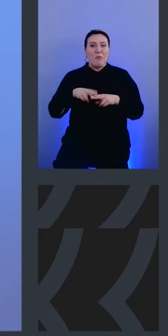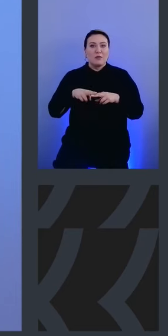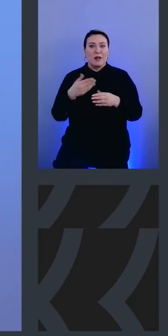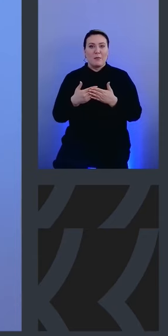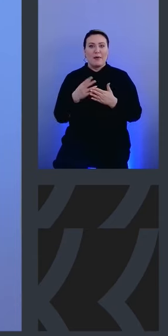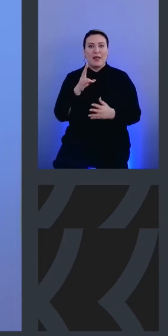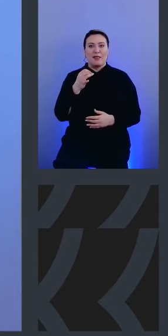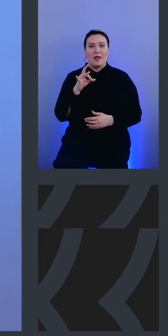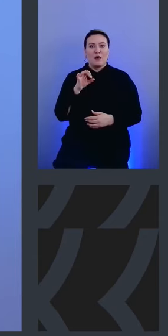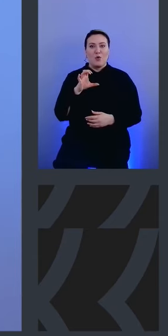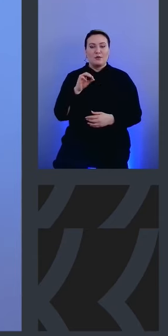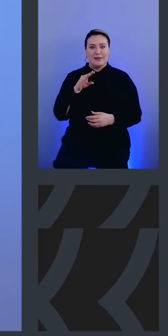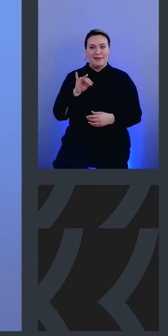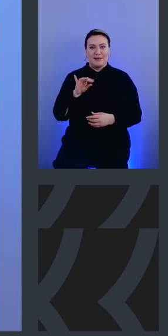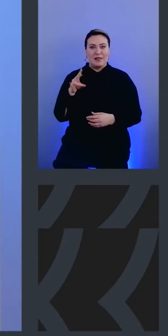нейросетями или прочим?